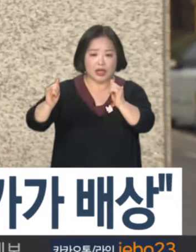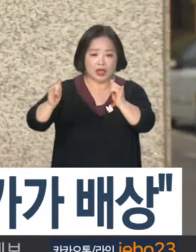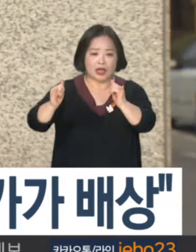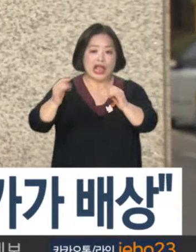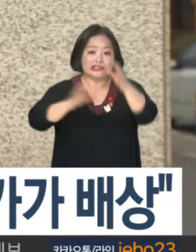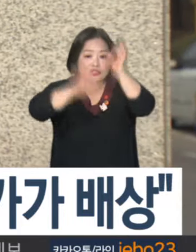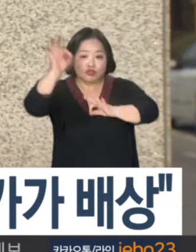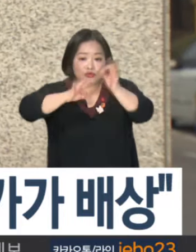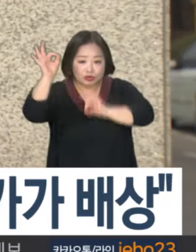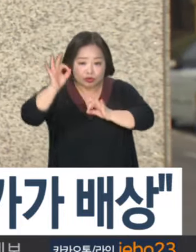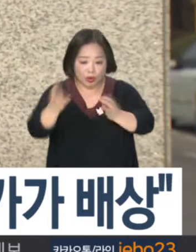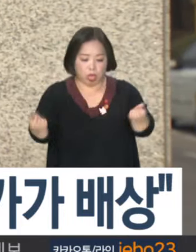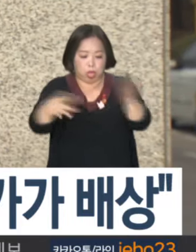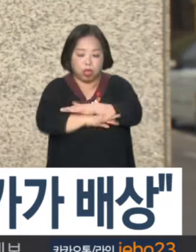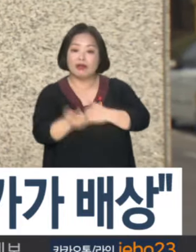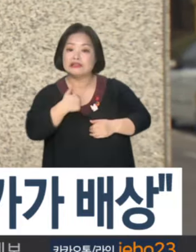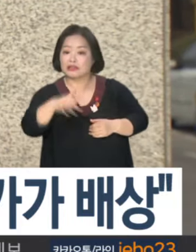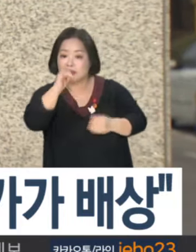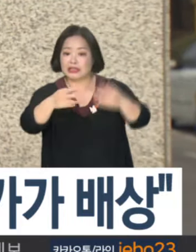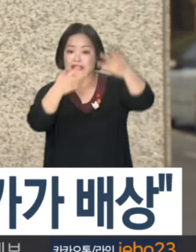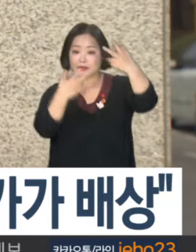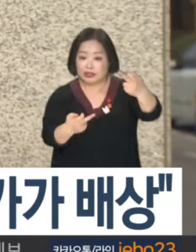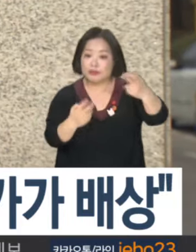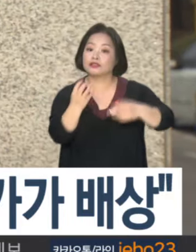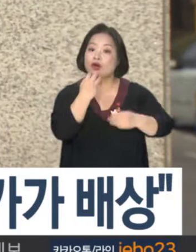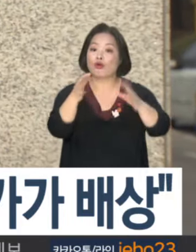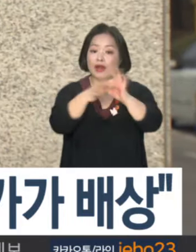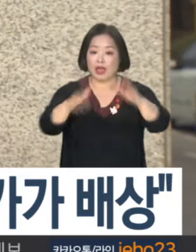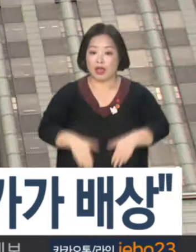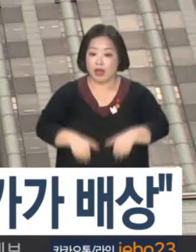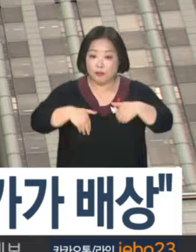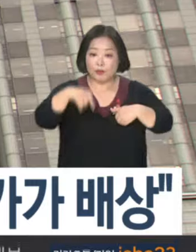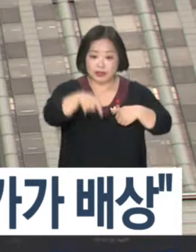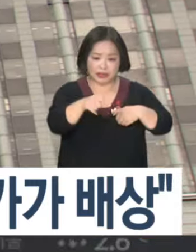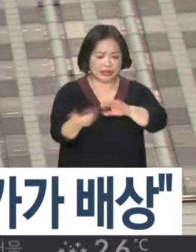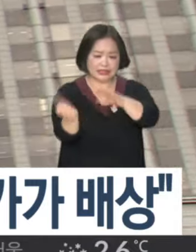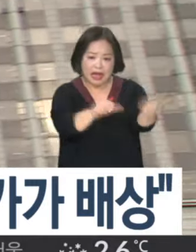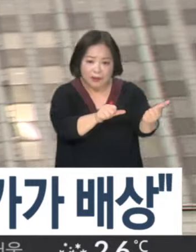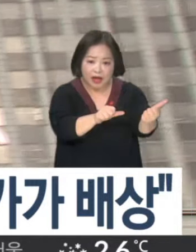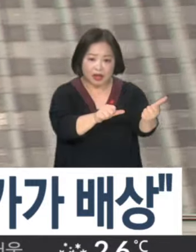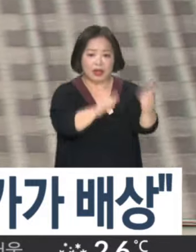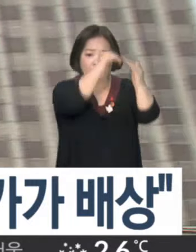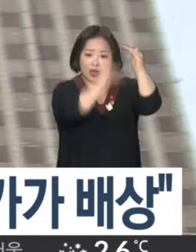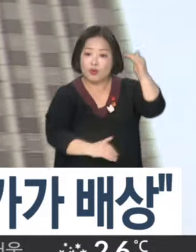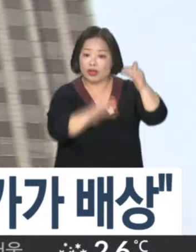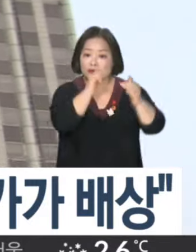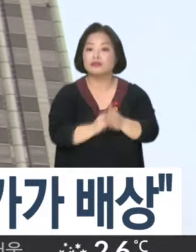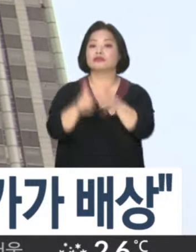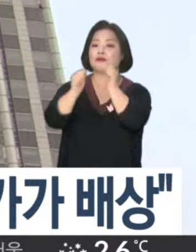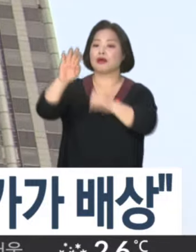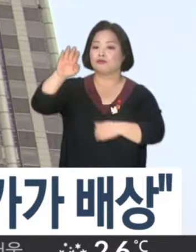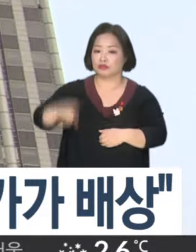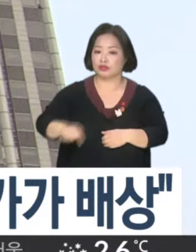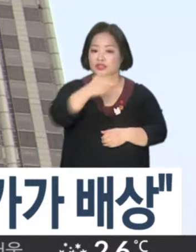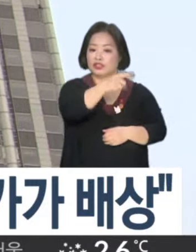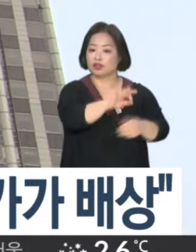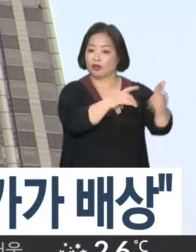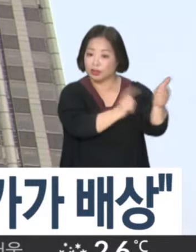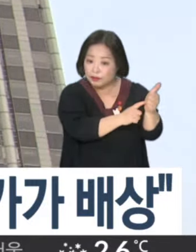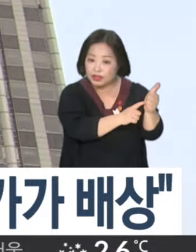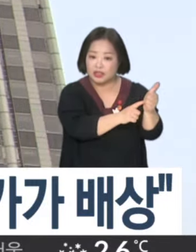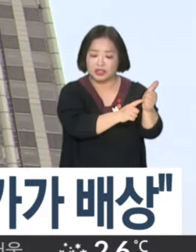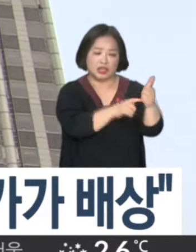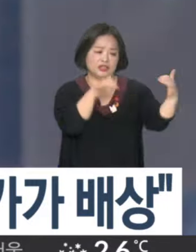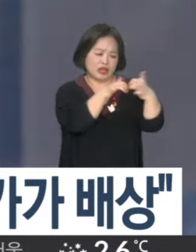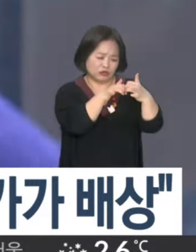했습니다 12 11를 다룬 영화 서울의 봄에도이 같은 사망 과정이 그려졌습니다 재판부는 정 병장이 전사